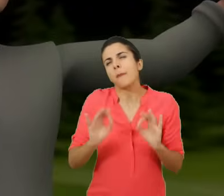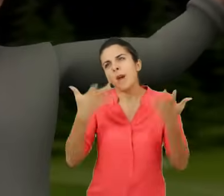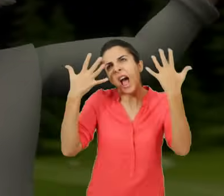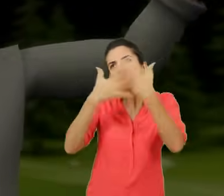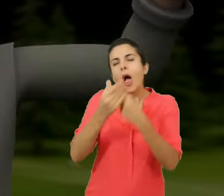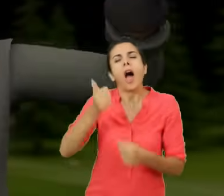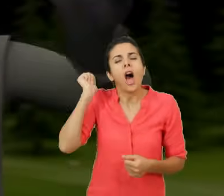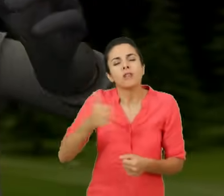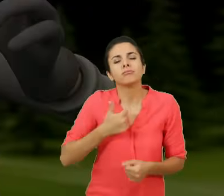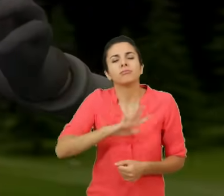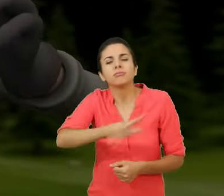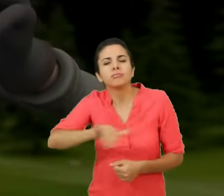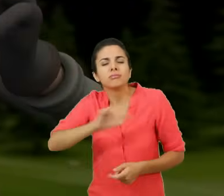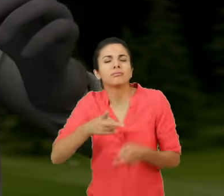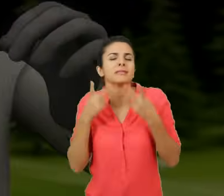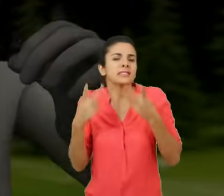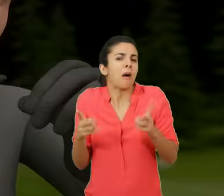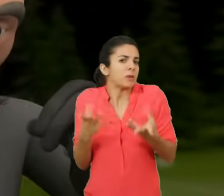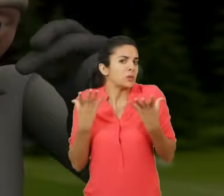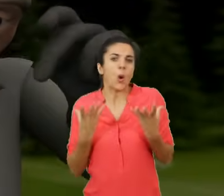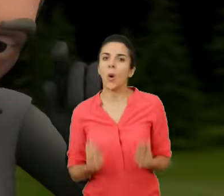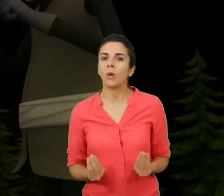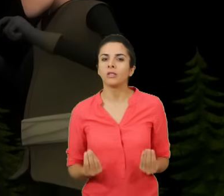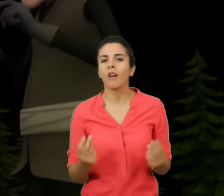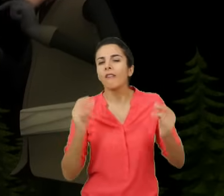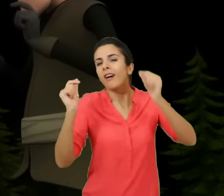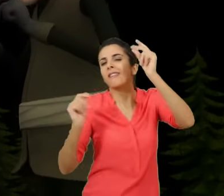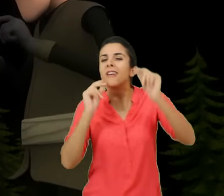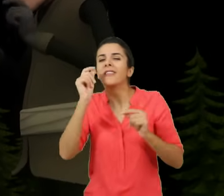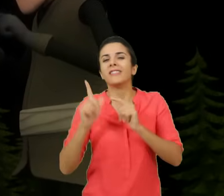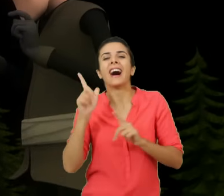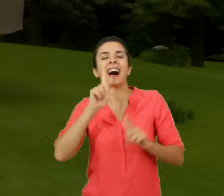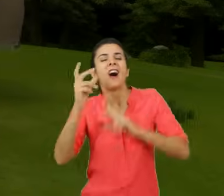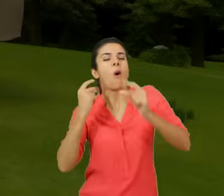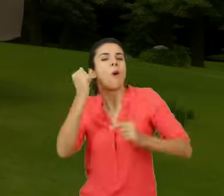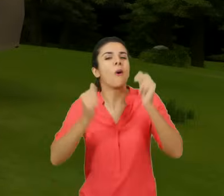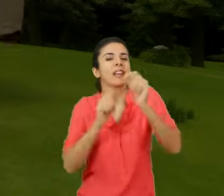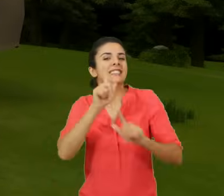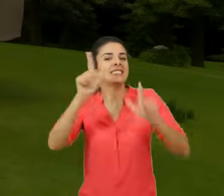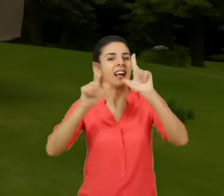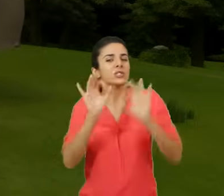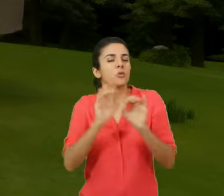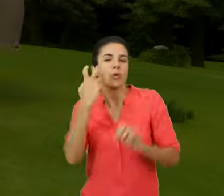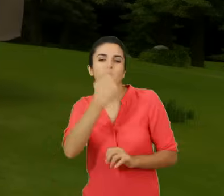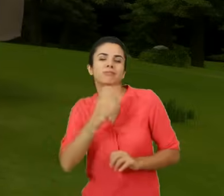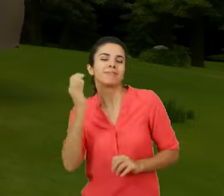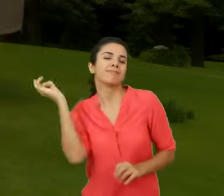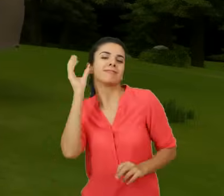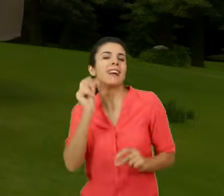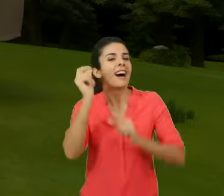olacak ve her zaman soygun yapabileceğiz. Aç kalmak yok artık. Kolları iki anda oynuyorlar.